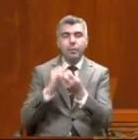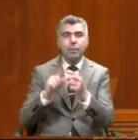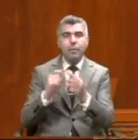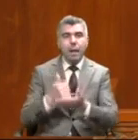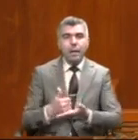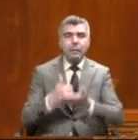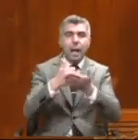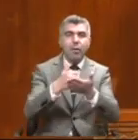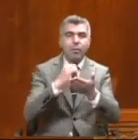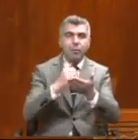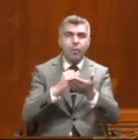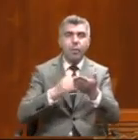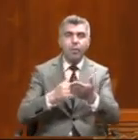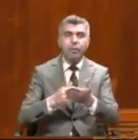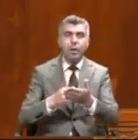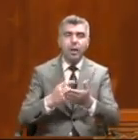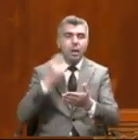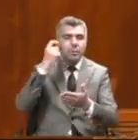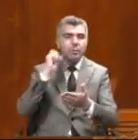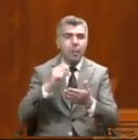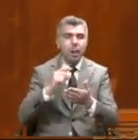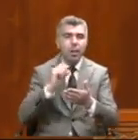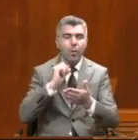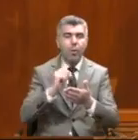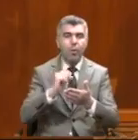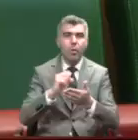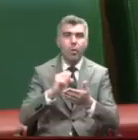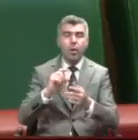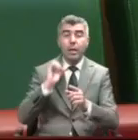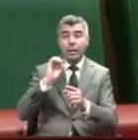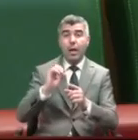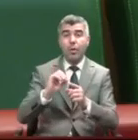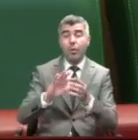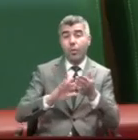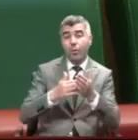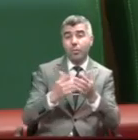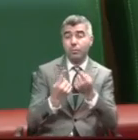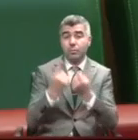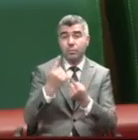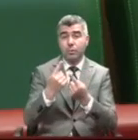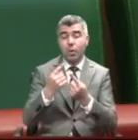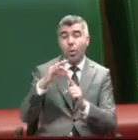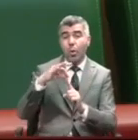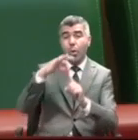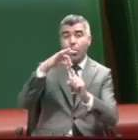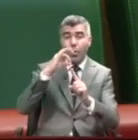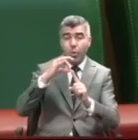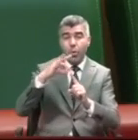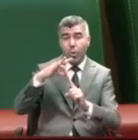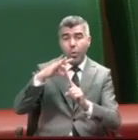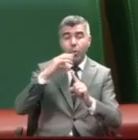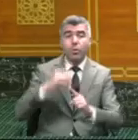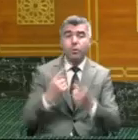باش ندفعوا عقلو على رونو المغرب كانجمع بحال